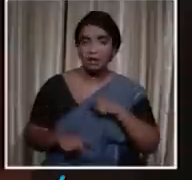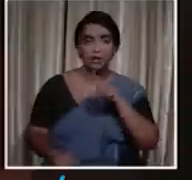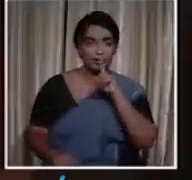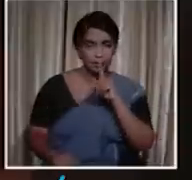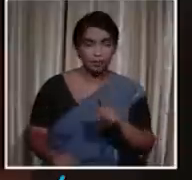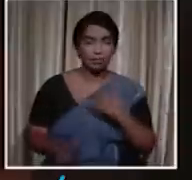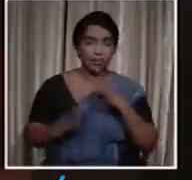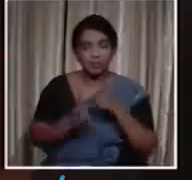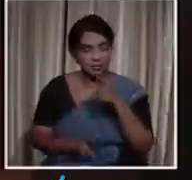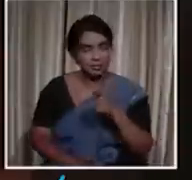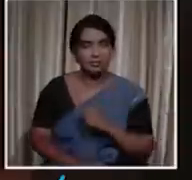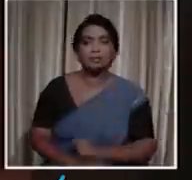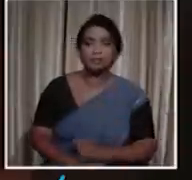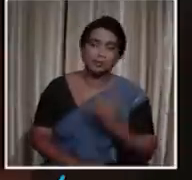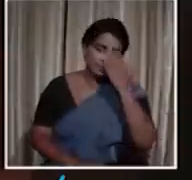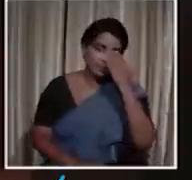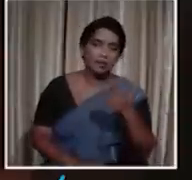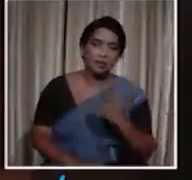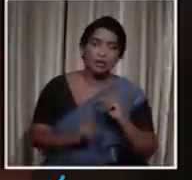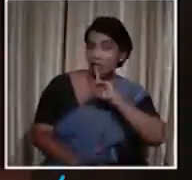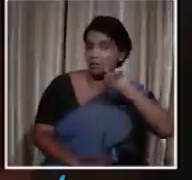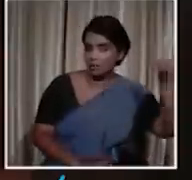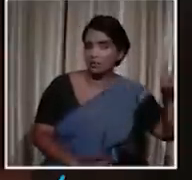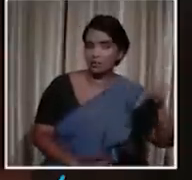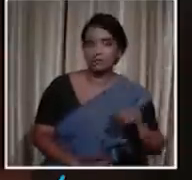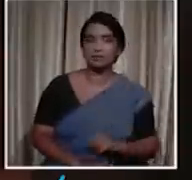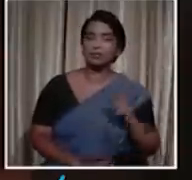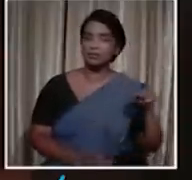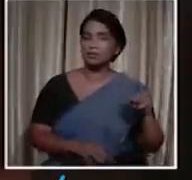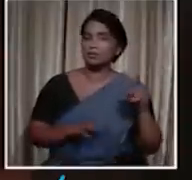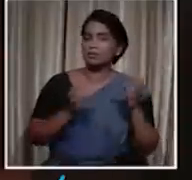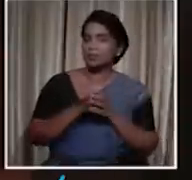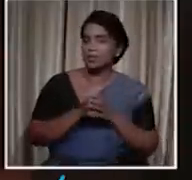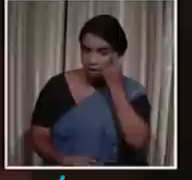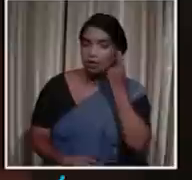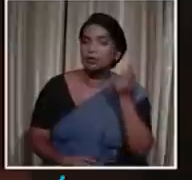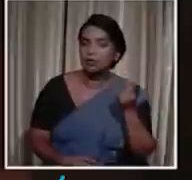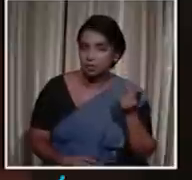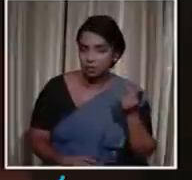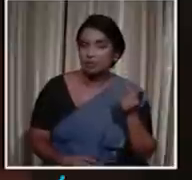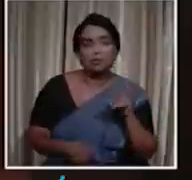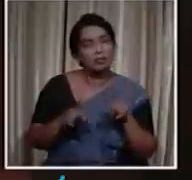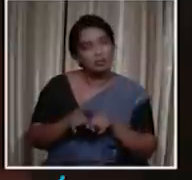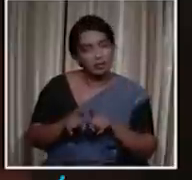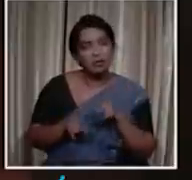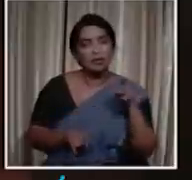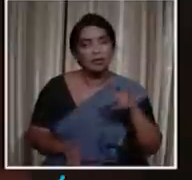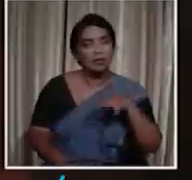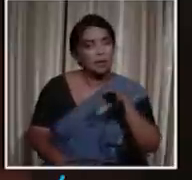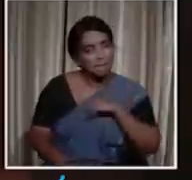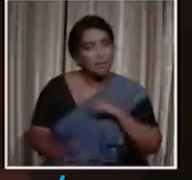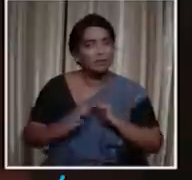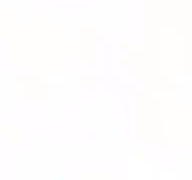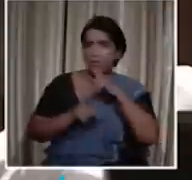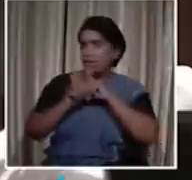ලොකු වෙනසක් ඇති කරනවායි කියලා. කරුණාකරලා අගමැතිතුමාට මතක් කරන්න මේ සභාවේ අපි කරපු යෝජනාවත් ඒ වගේම එතුමා ඒක පිළි අරගෙන ක්‍රියාත්මක